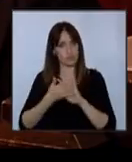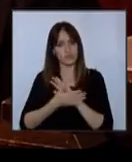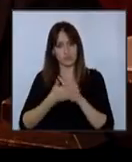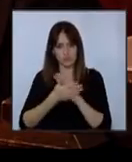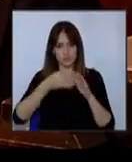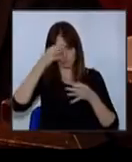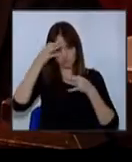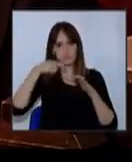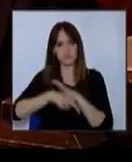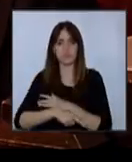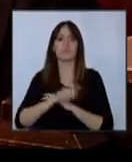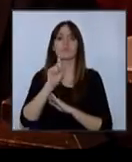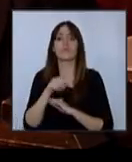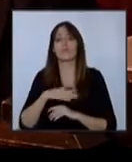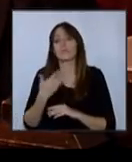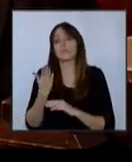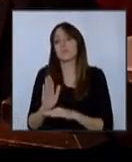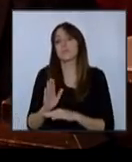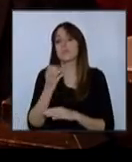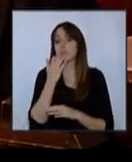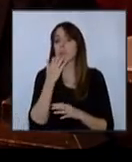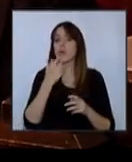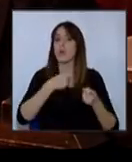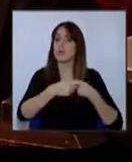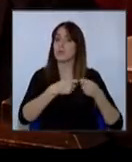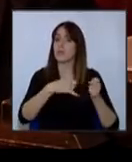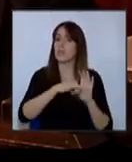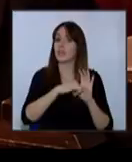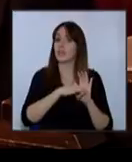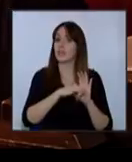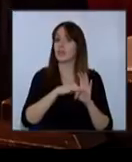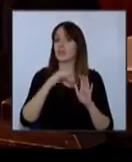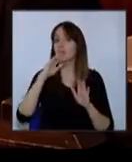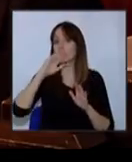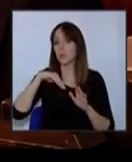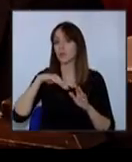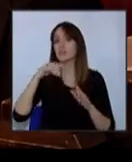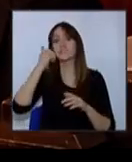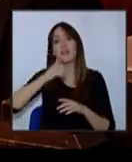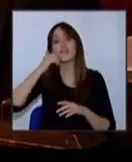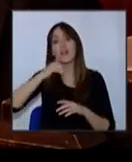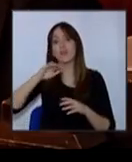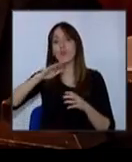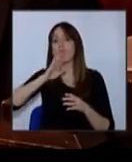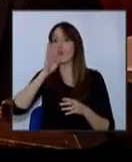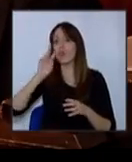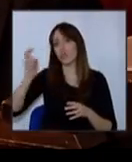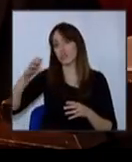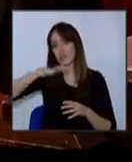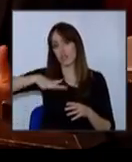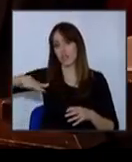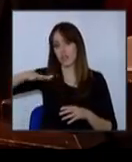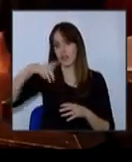ser posar aquest nou mercat de proximitat de vendes directes el dissabte en alguna altra ubicació que jo crec que ja existeix